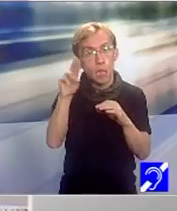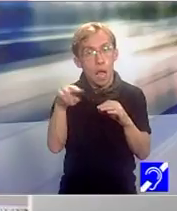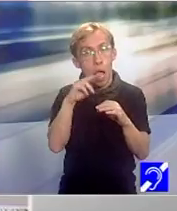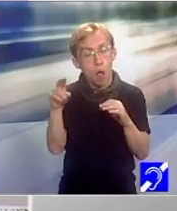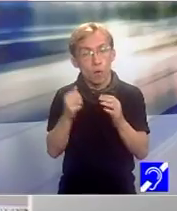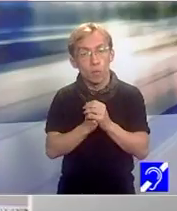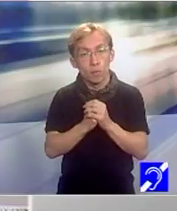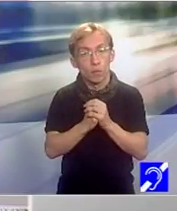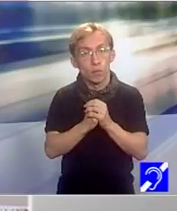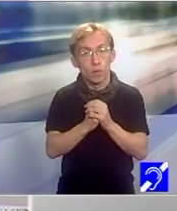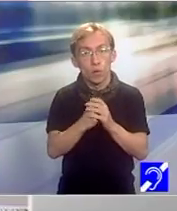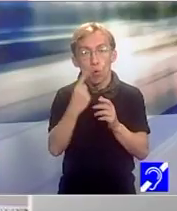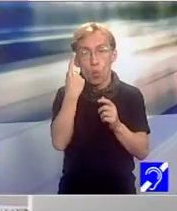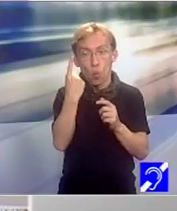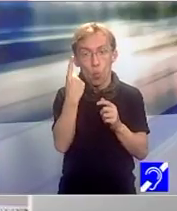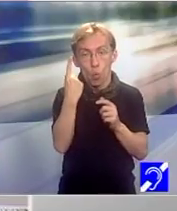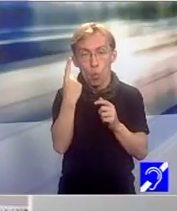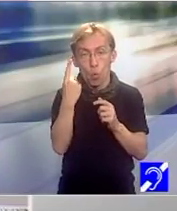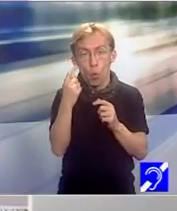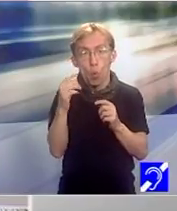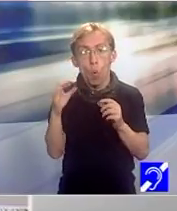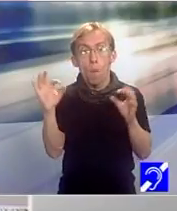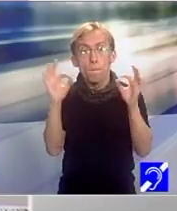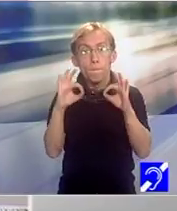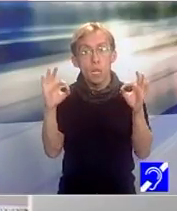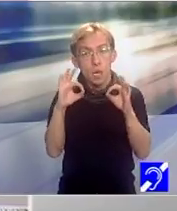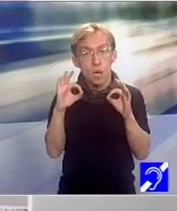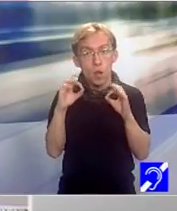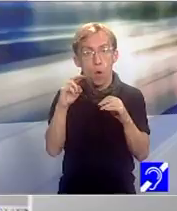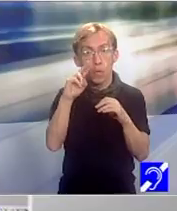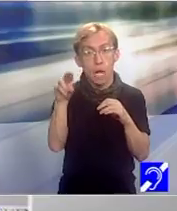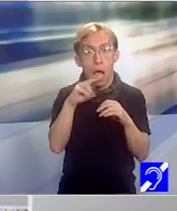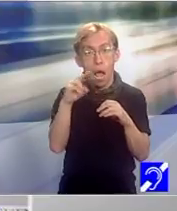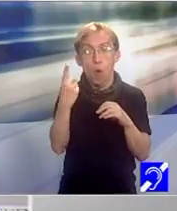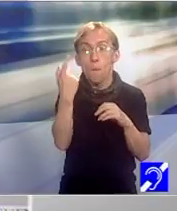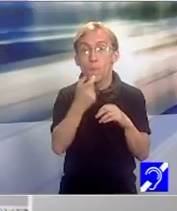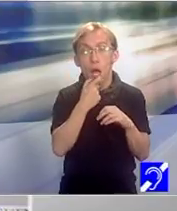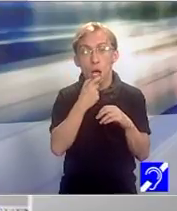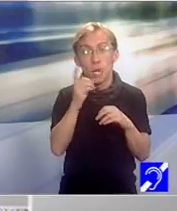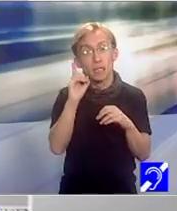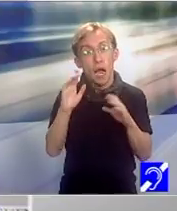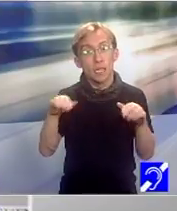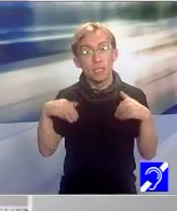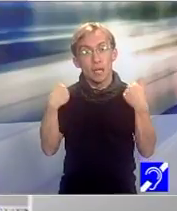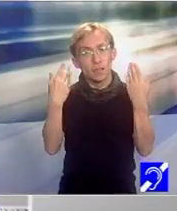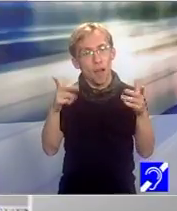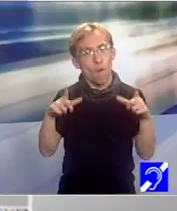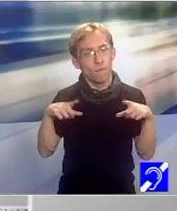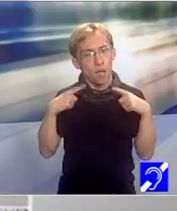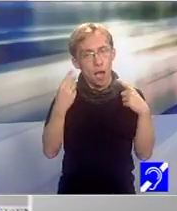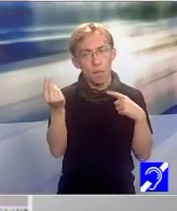de 1.400.000 de euro pe an, care ne dau o speranță de viață de 4 ani. Nicăieri în lume nu e